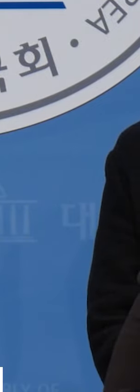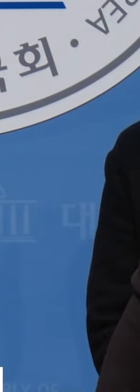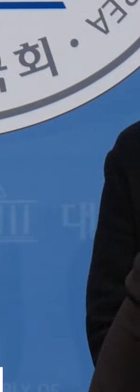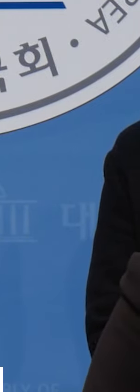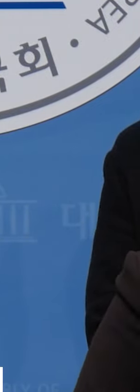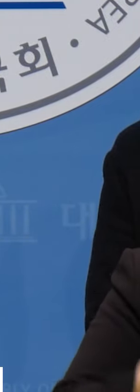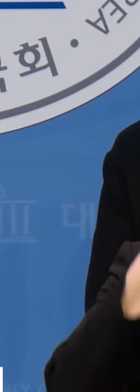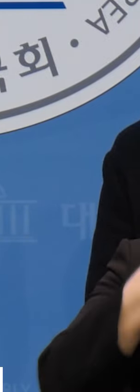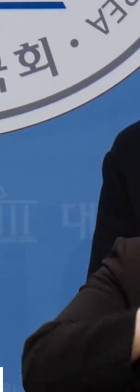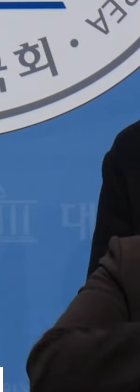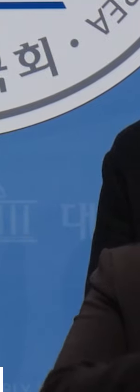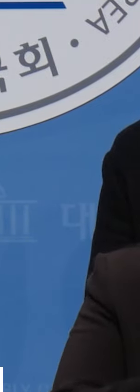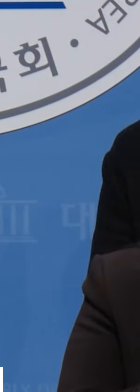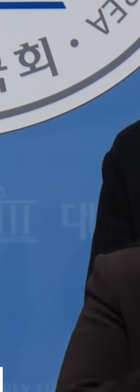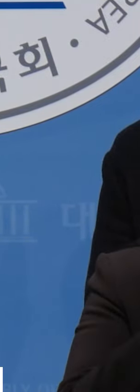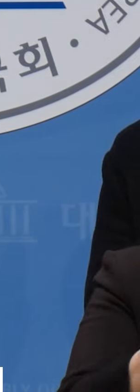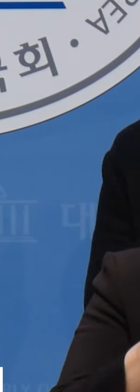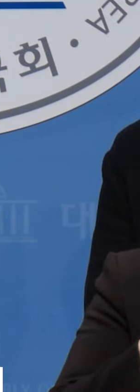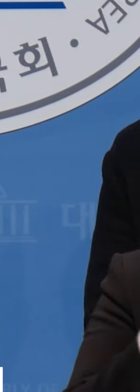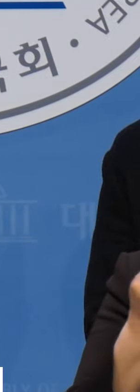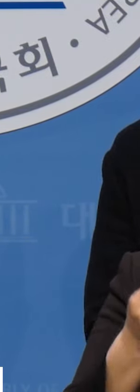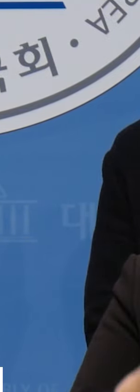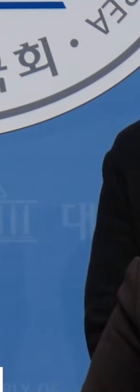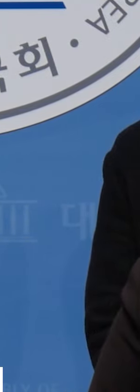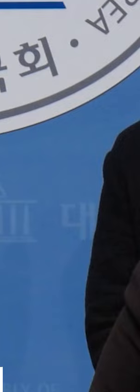명백한 왜곡의 과정입니다.